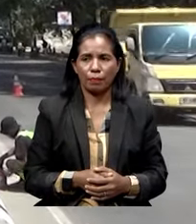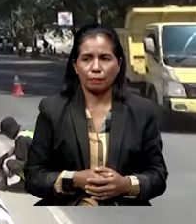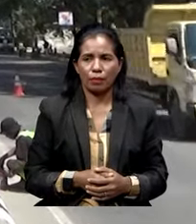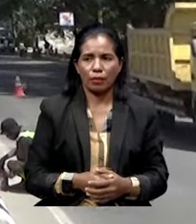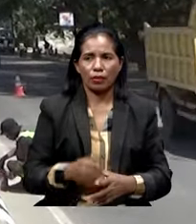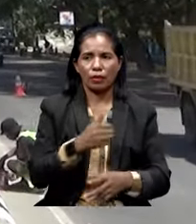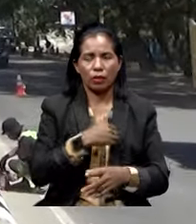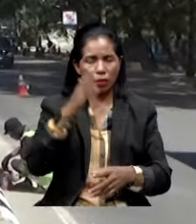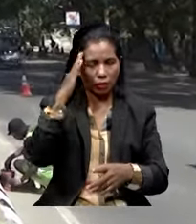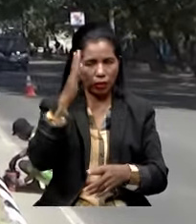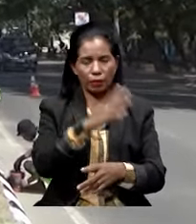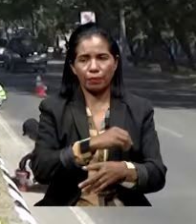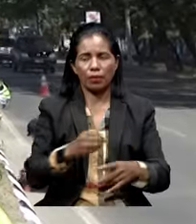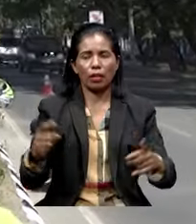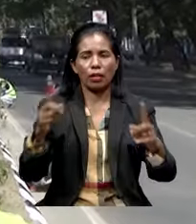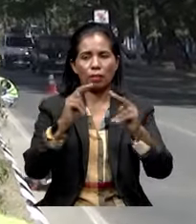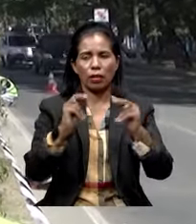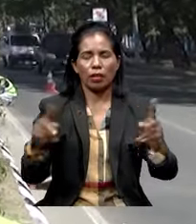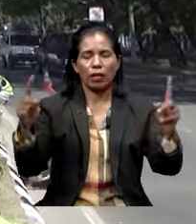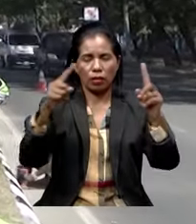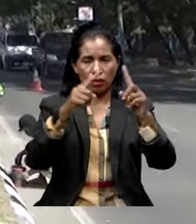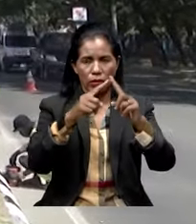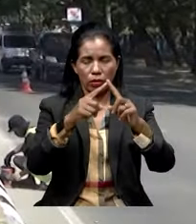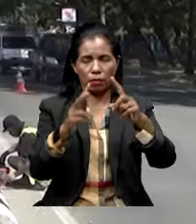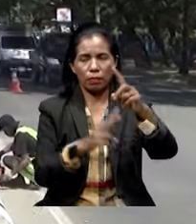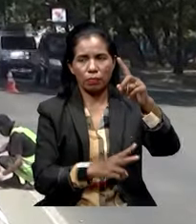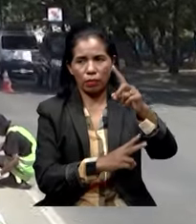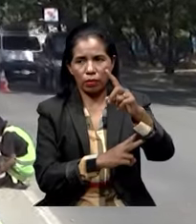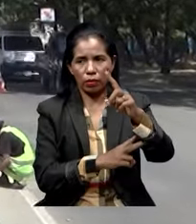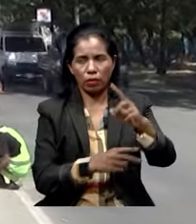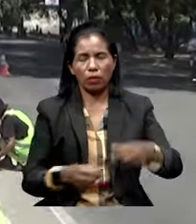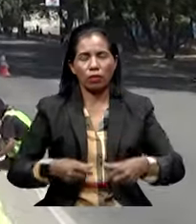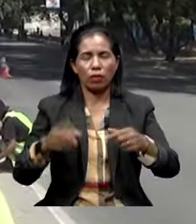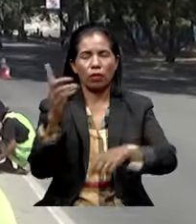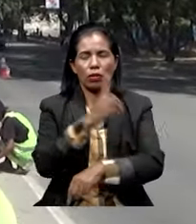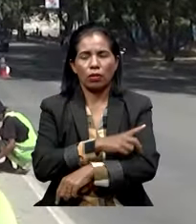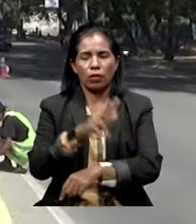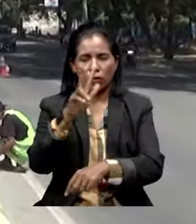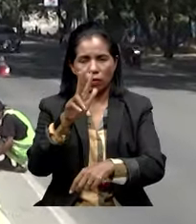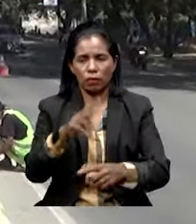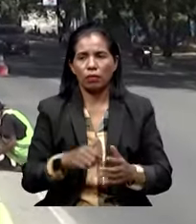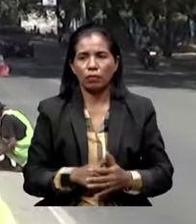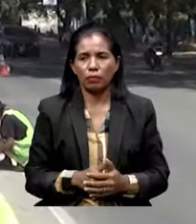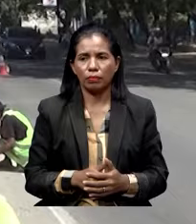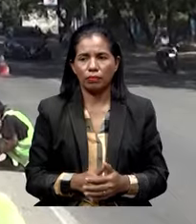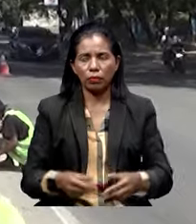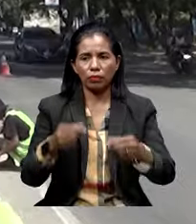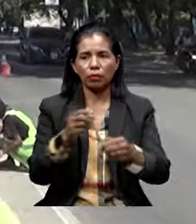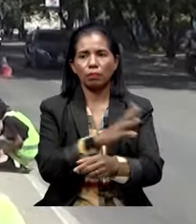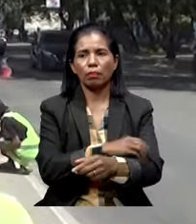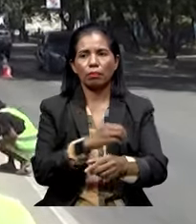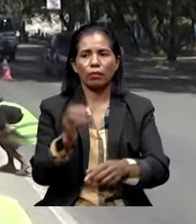Sedau katen tambah usianya to be bundara be bunti tempatnya poloron tul deh. Pemayamnya minu minus